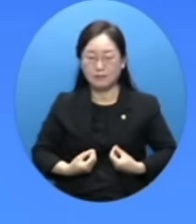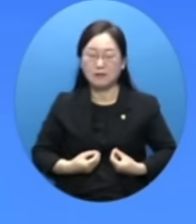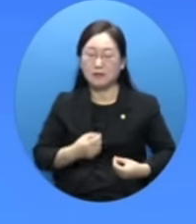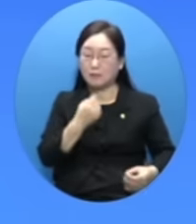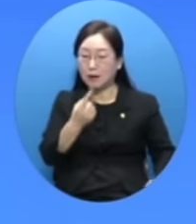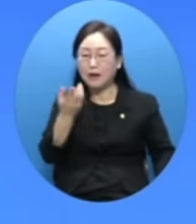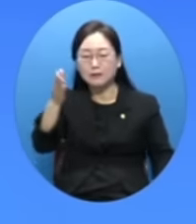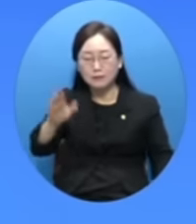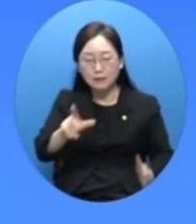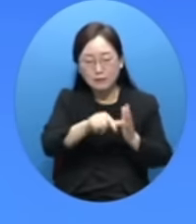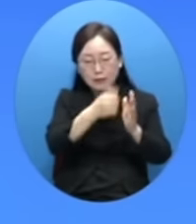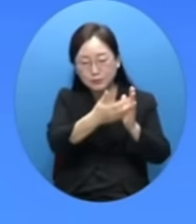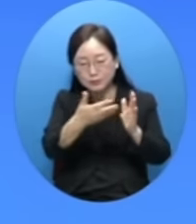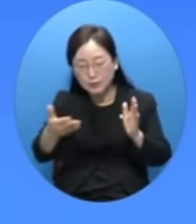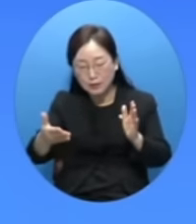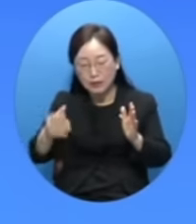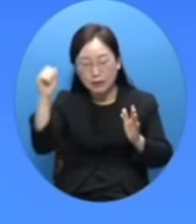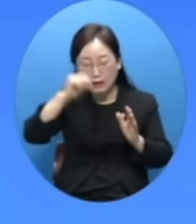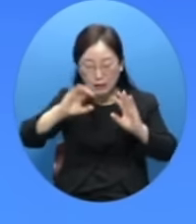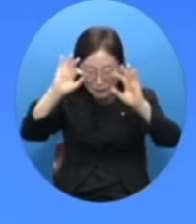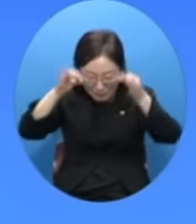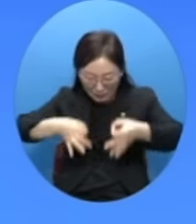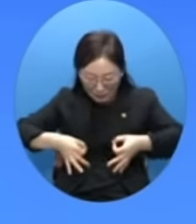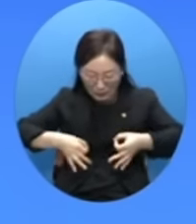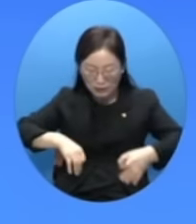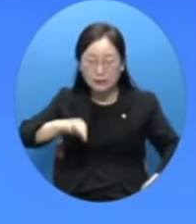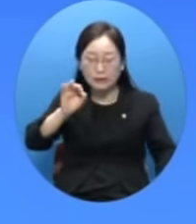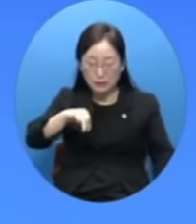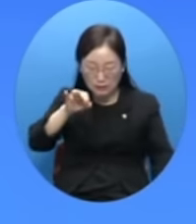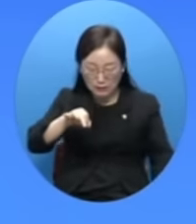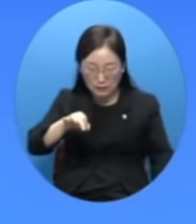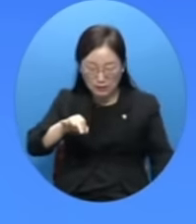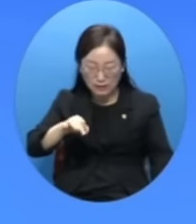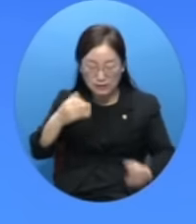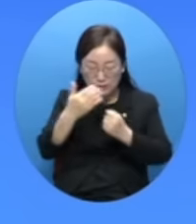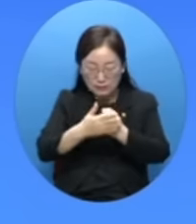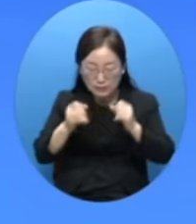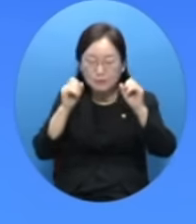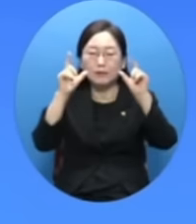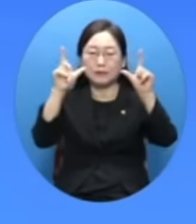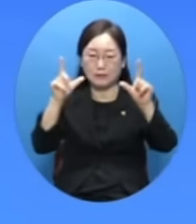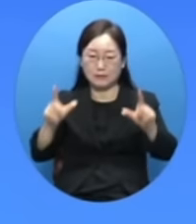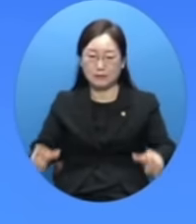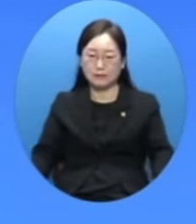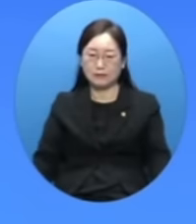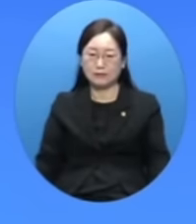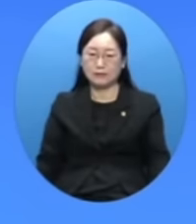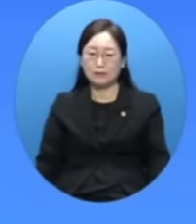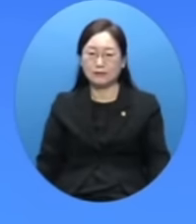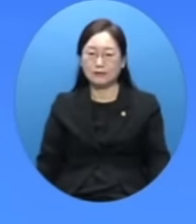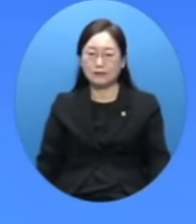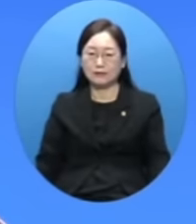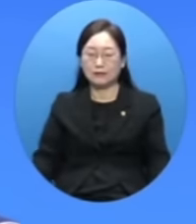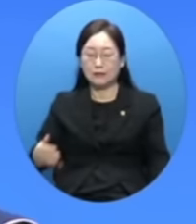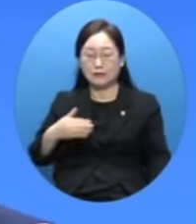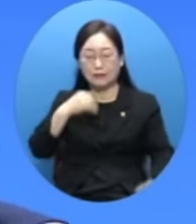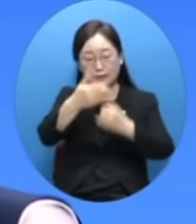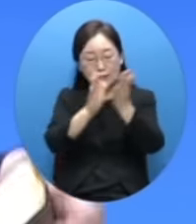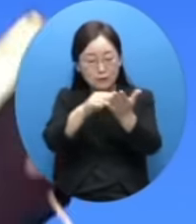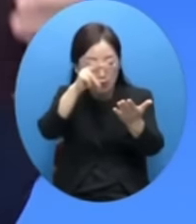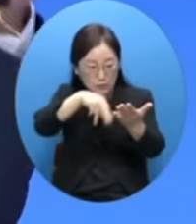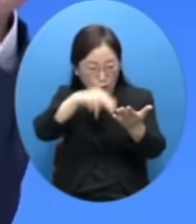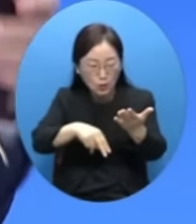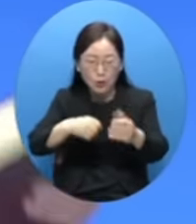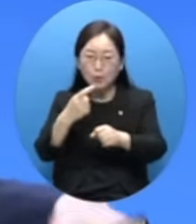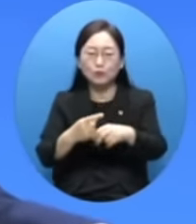시간이 지나가면서 나는 아무것도 아니구나, 은혜를 깨닫게 된 것입니다. 내가 성경을 와서 두 번이나